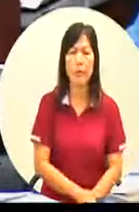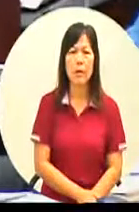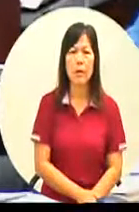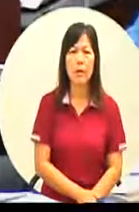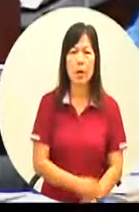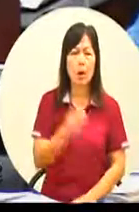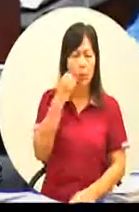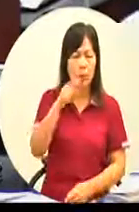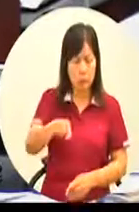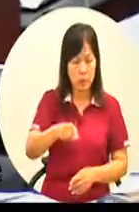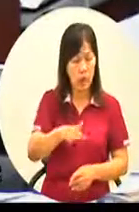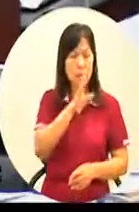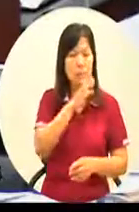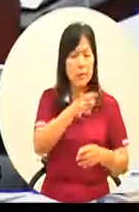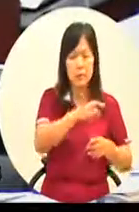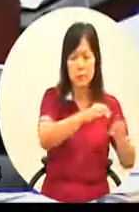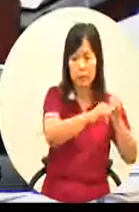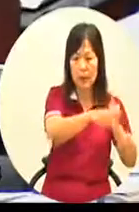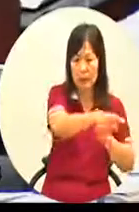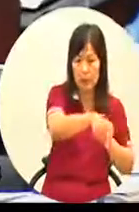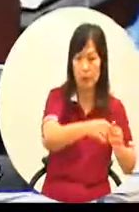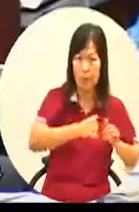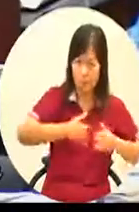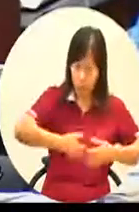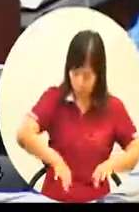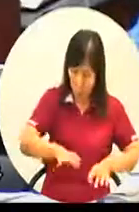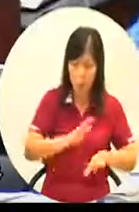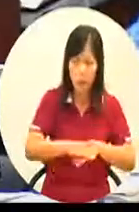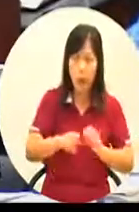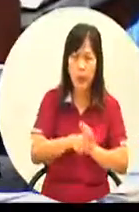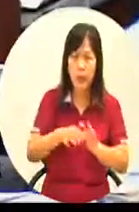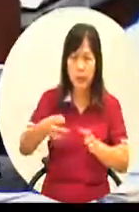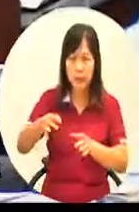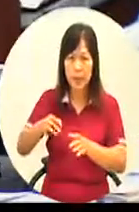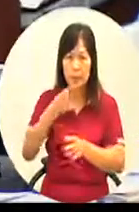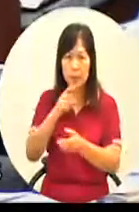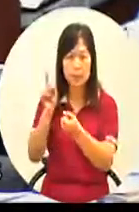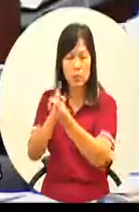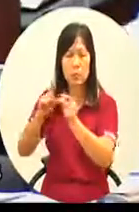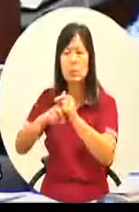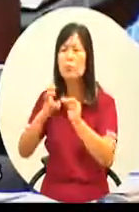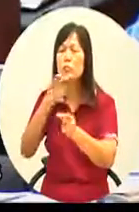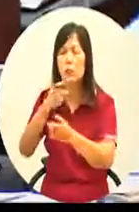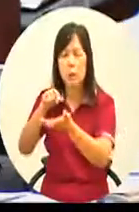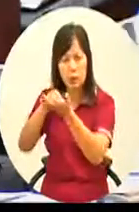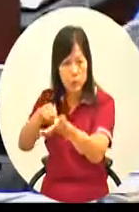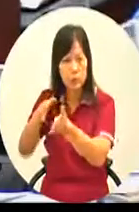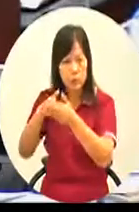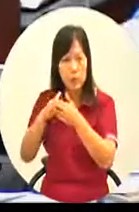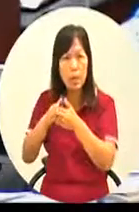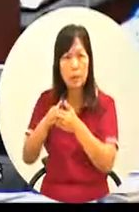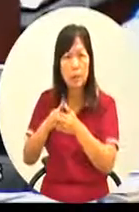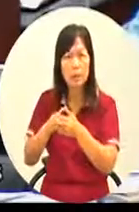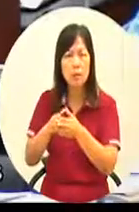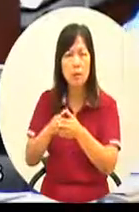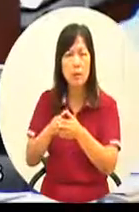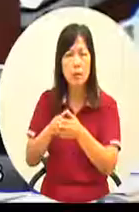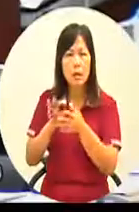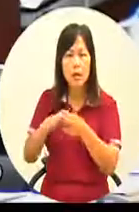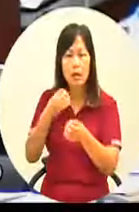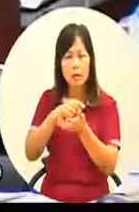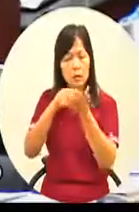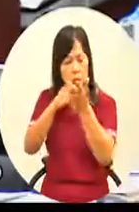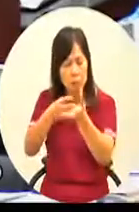是阮老百姓。讲真咧，因为这个治安是要甲中央讨的咧。讲真个呢，啊你阁无